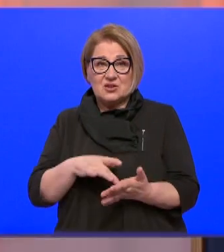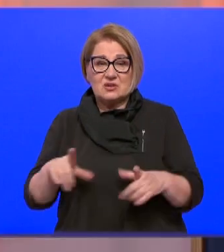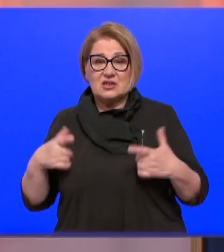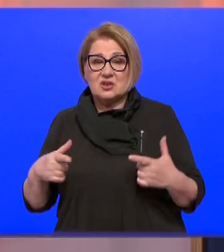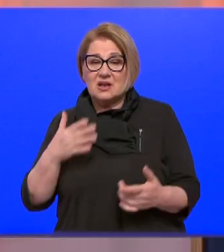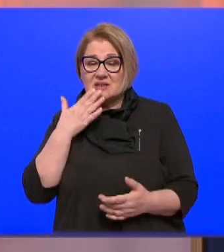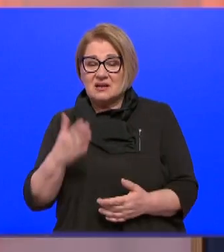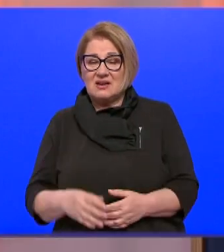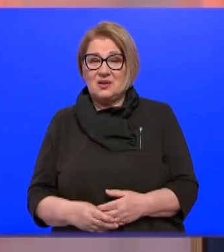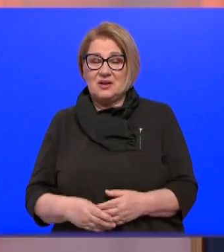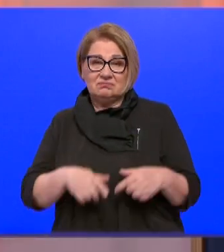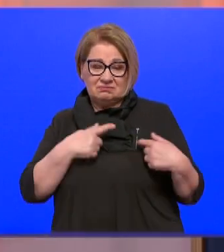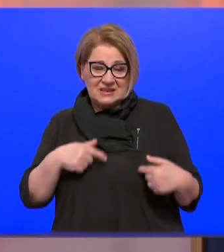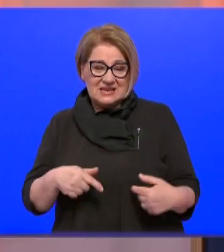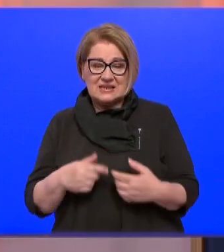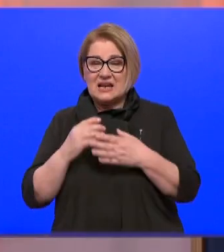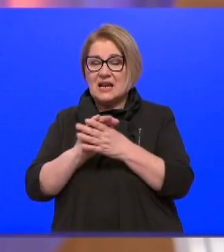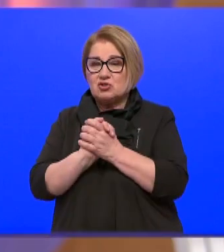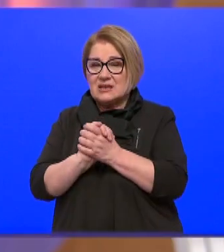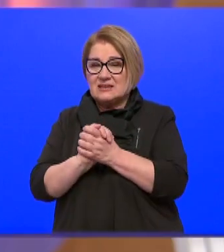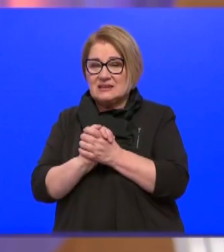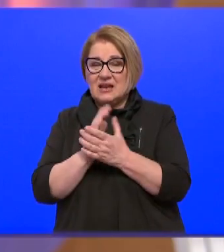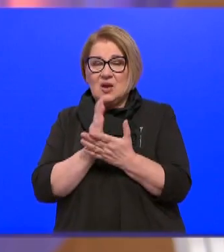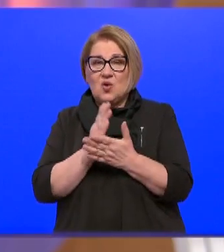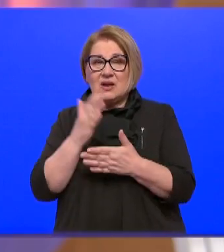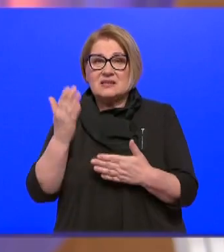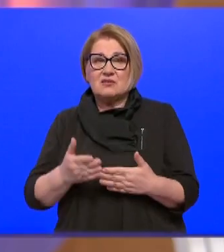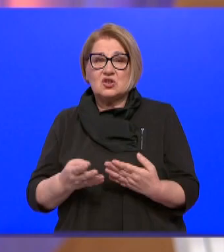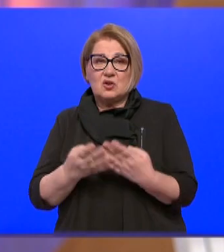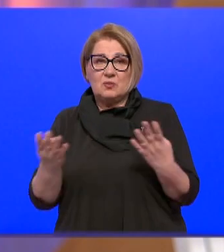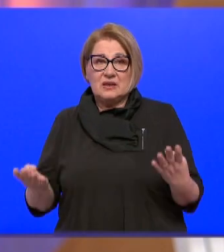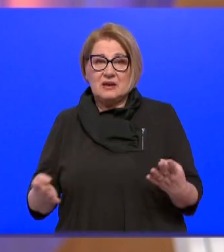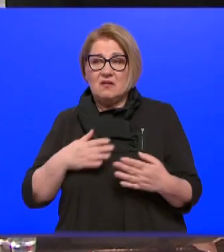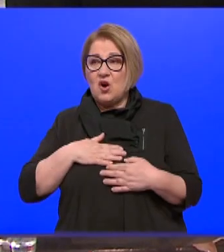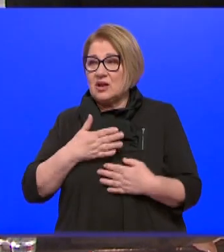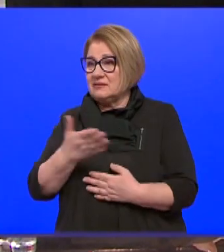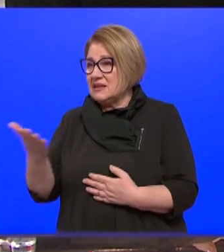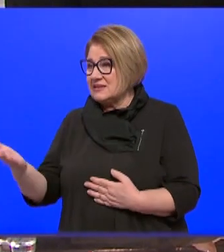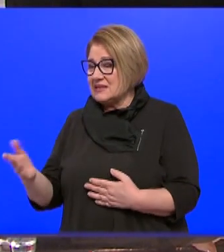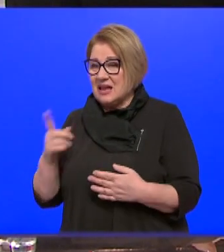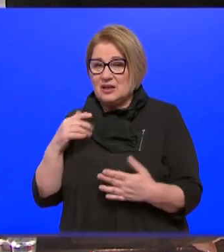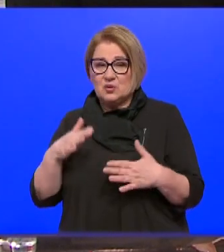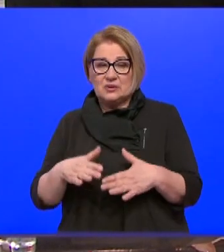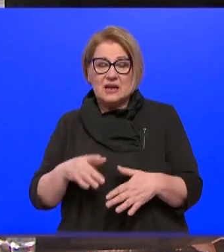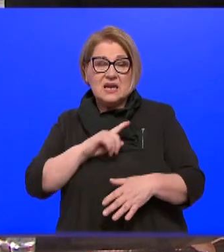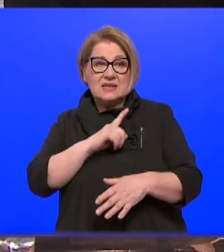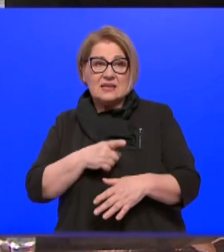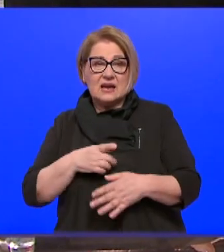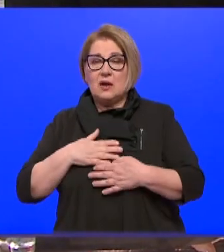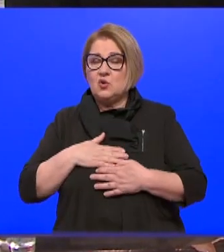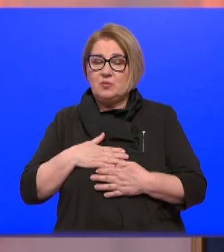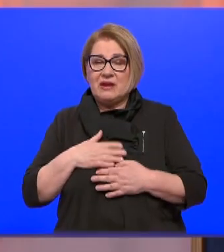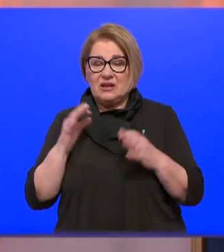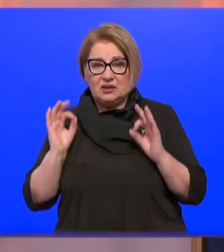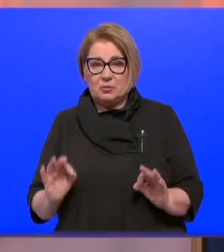lijepa. Hvala vam lijepa. Iskrene čestitke. I ja uvijek završavam ovu emisiju Volite se ljudi. Snaga je u ljubavi i u